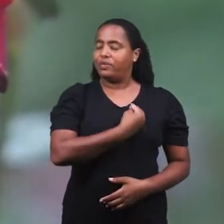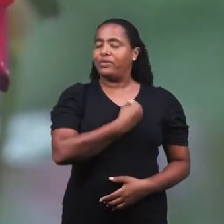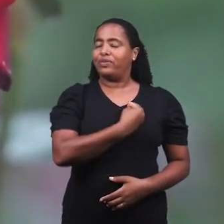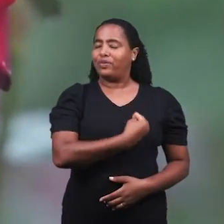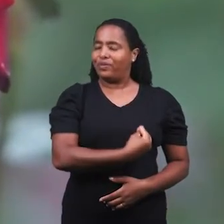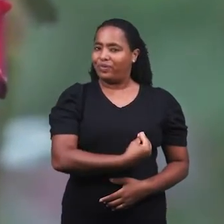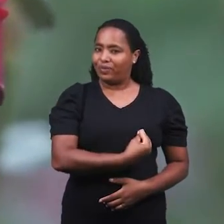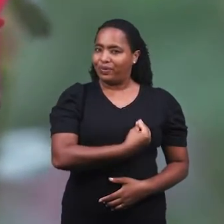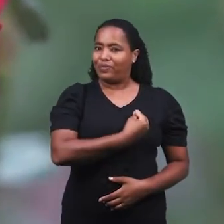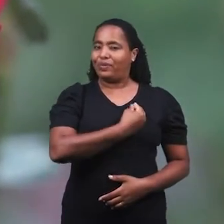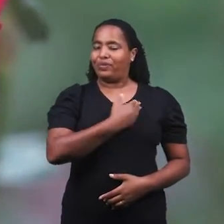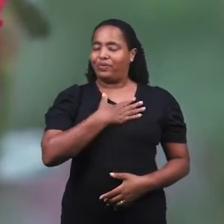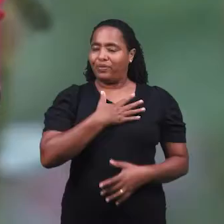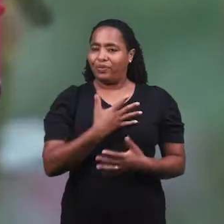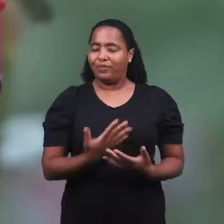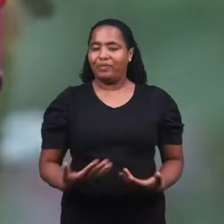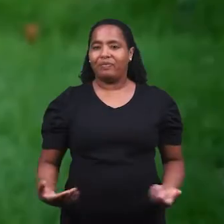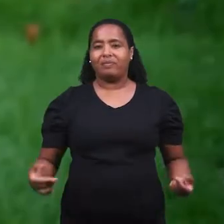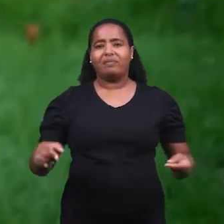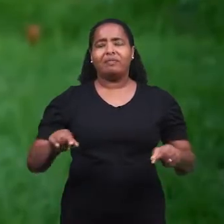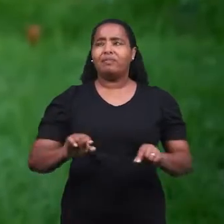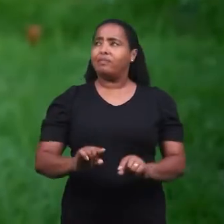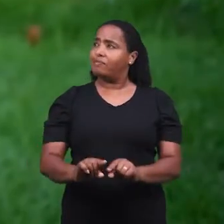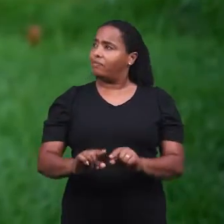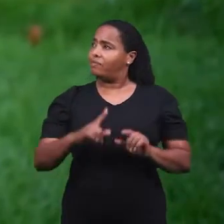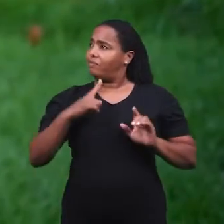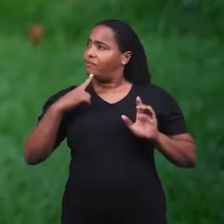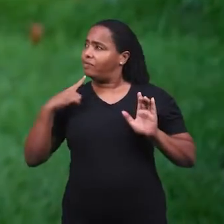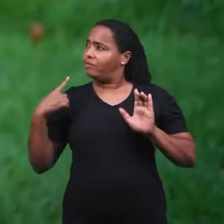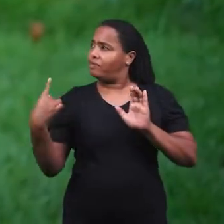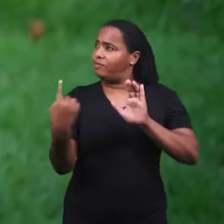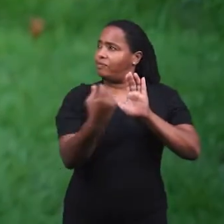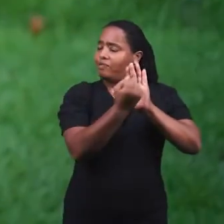Дай мне двойную порцию.